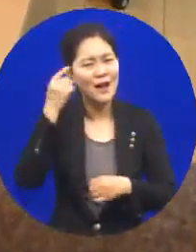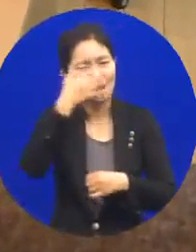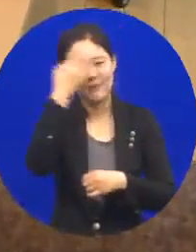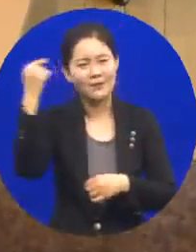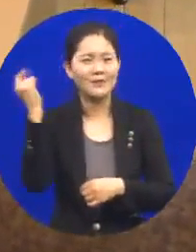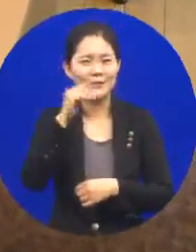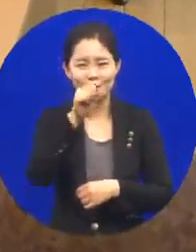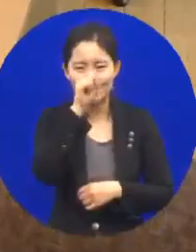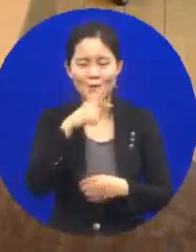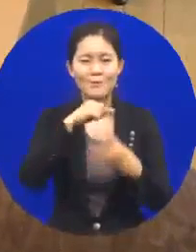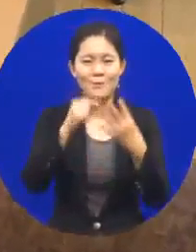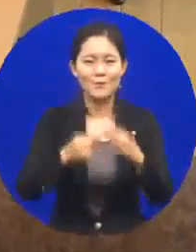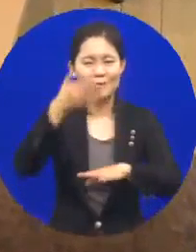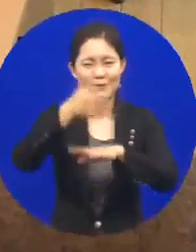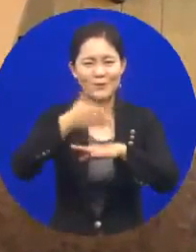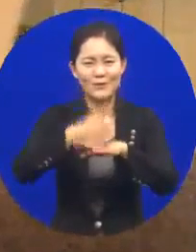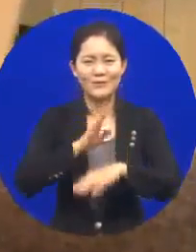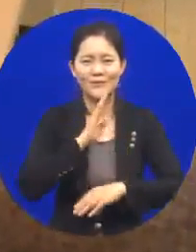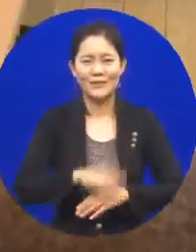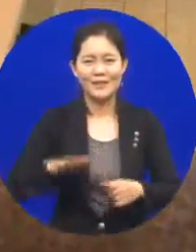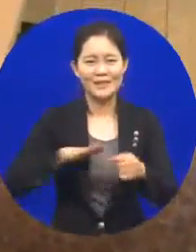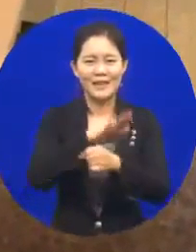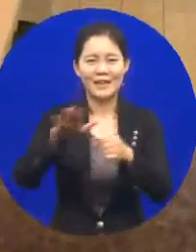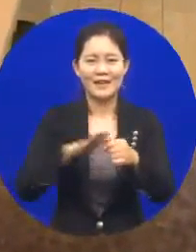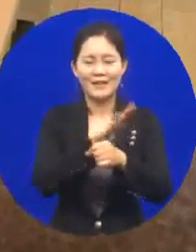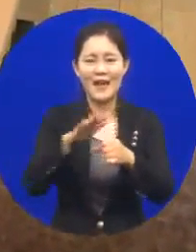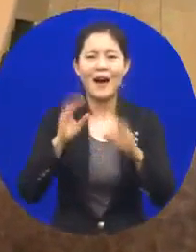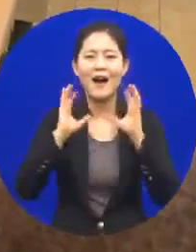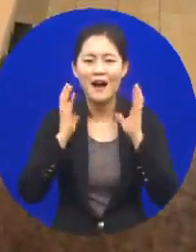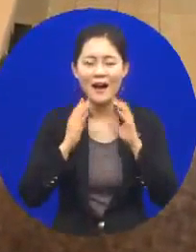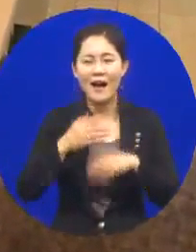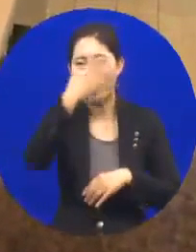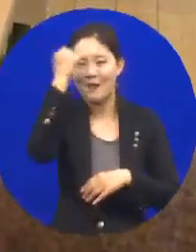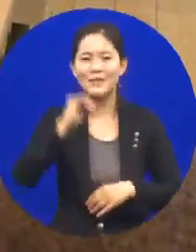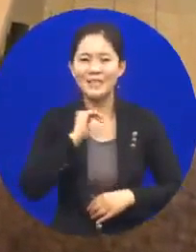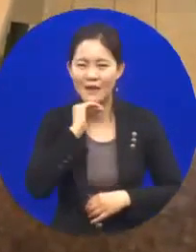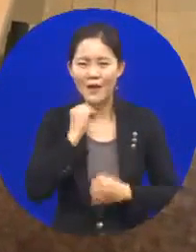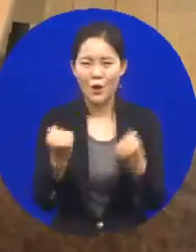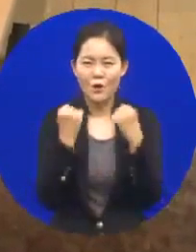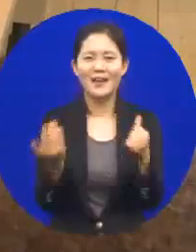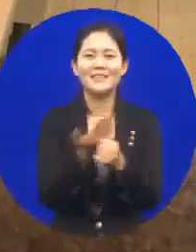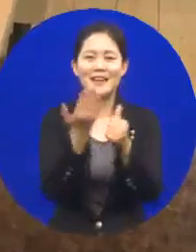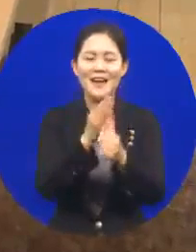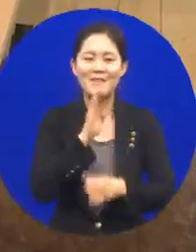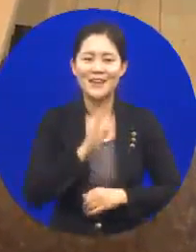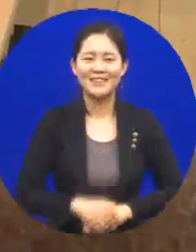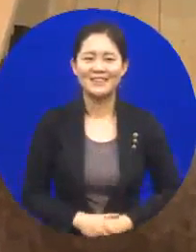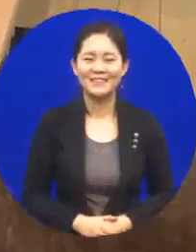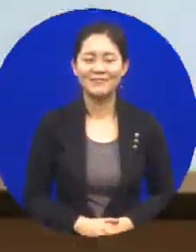것 같아요. 너무 좋은 프로그램이에요. 감사합니다. 사랑한다 다보가, 할머니가 기다리고 있다. 건강하게 자라라.